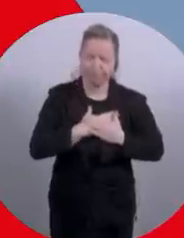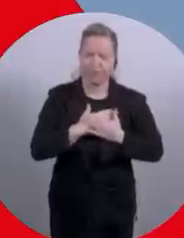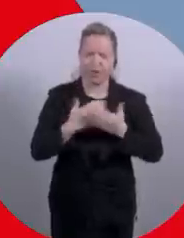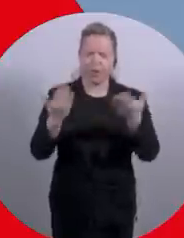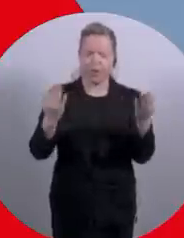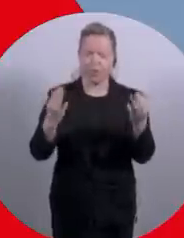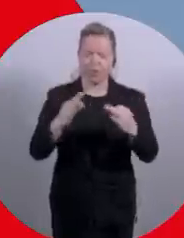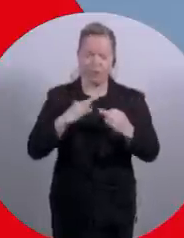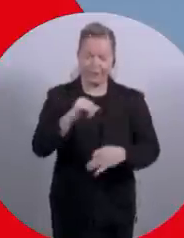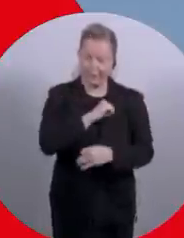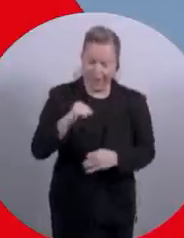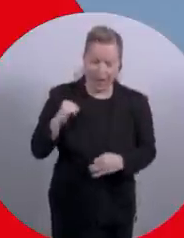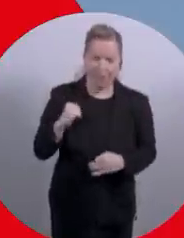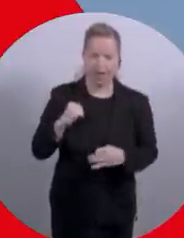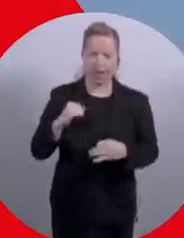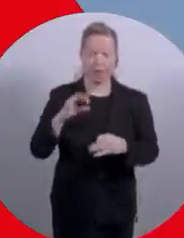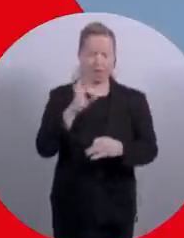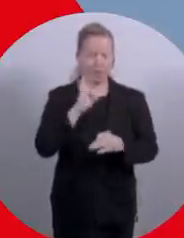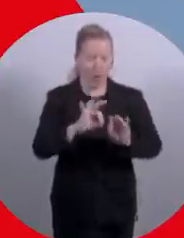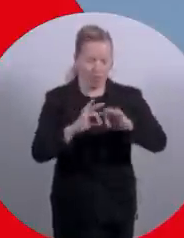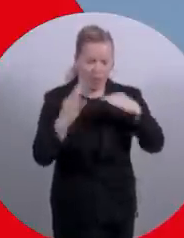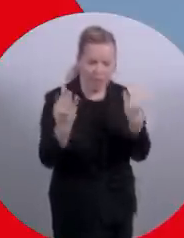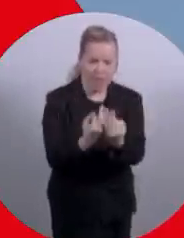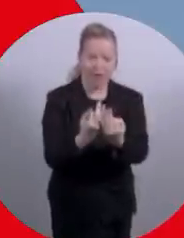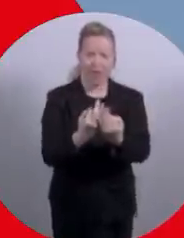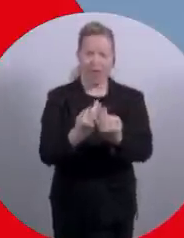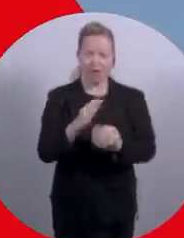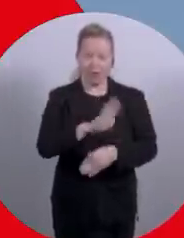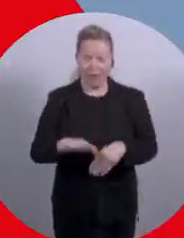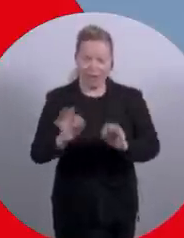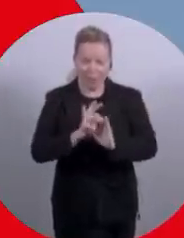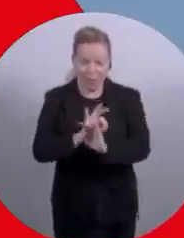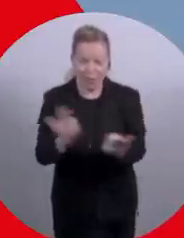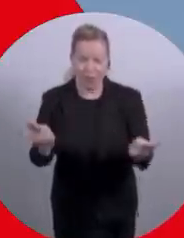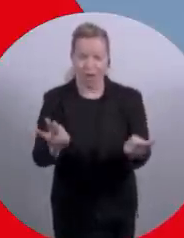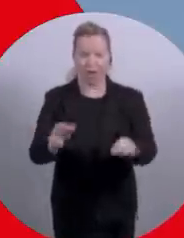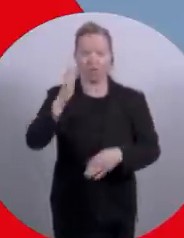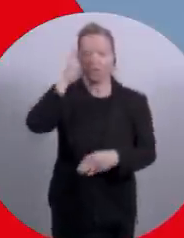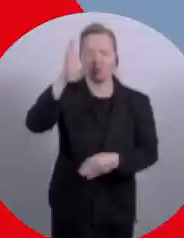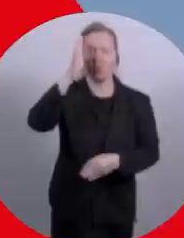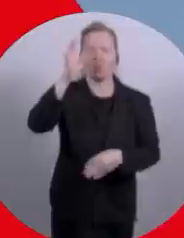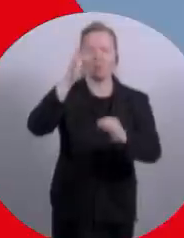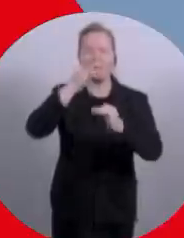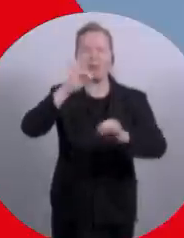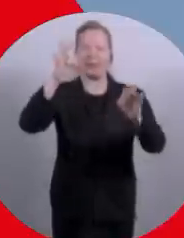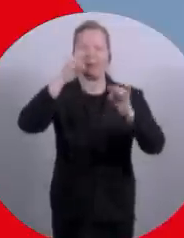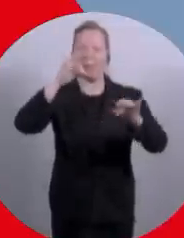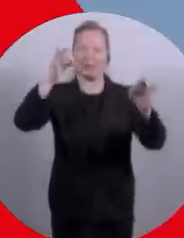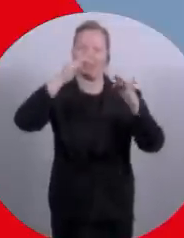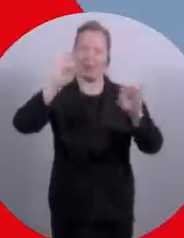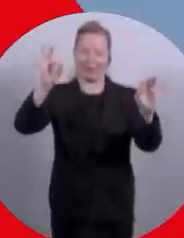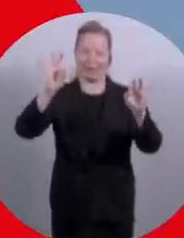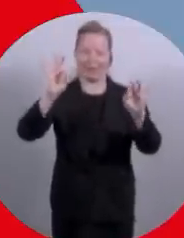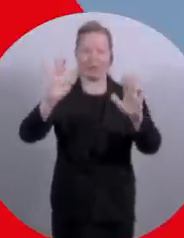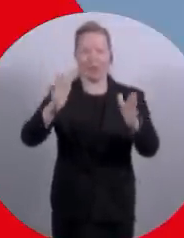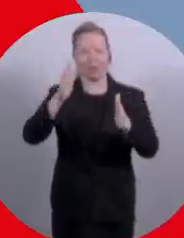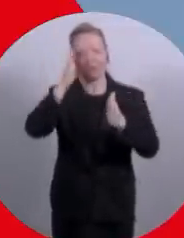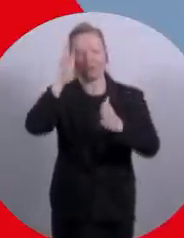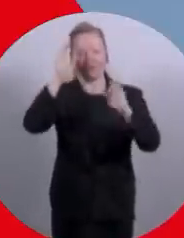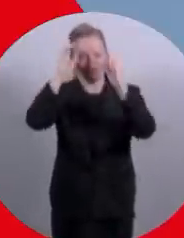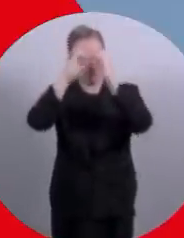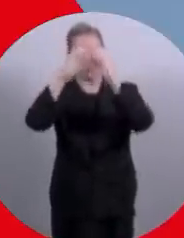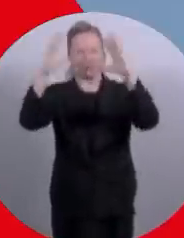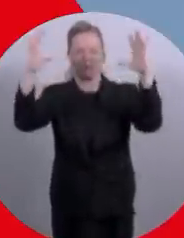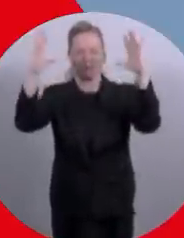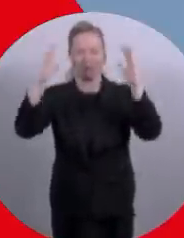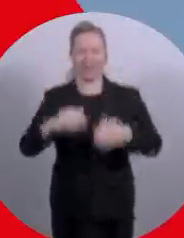Familien ihre Kinder nach einer besseren zukunftszenen das sind alles Bestandteile einer